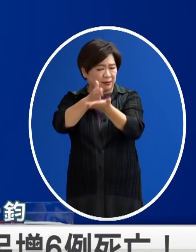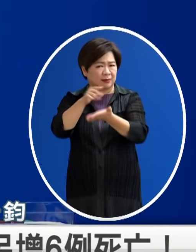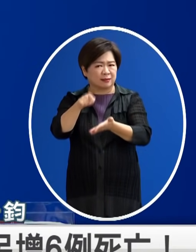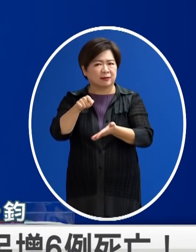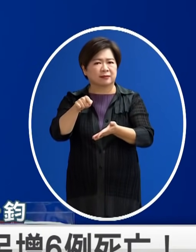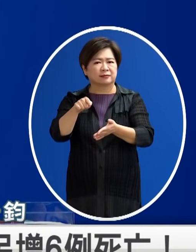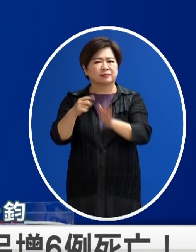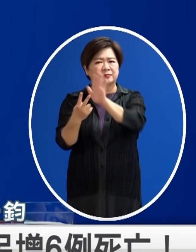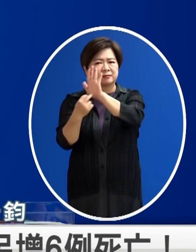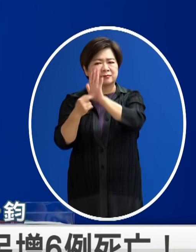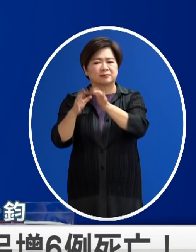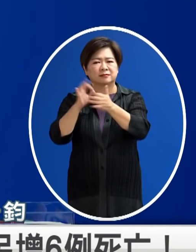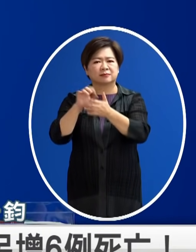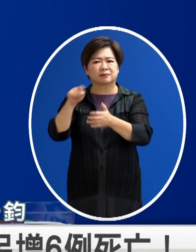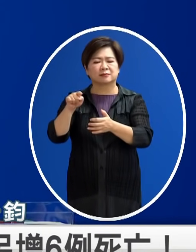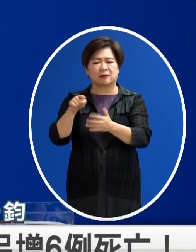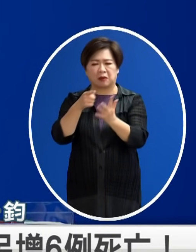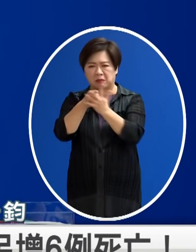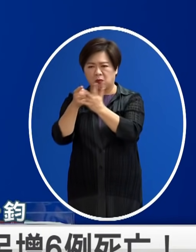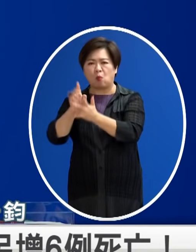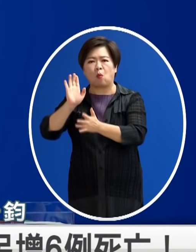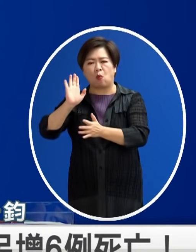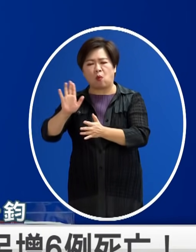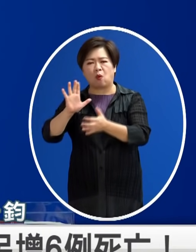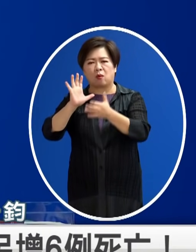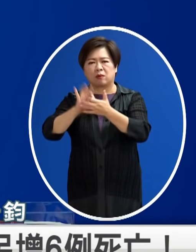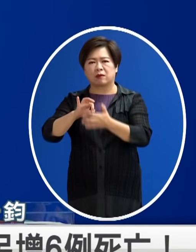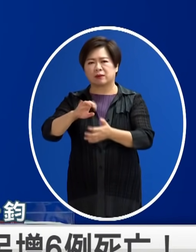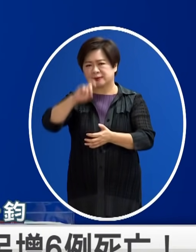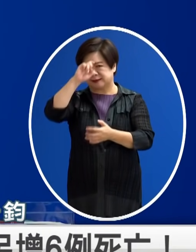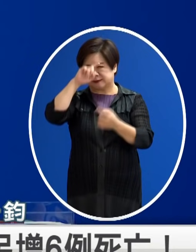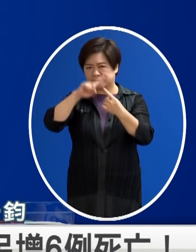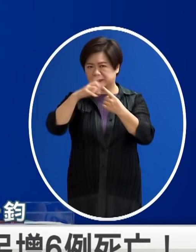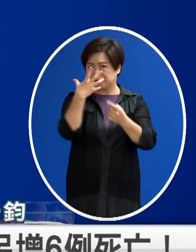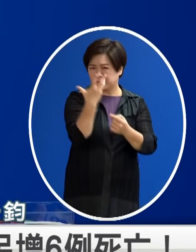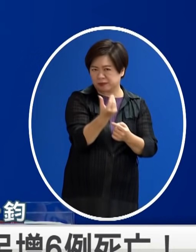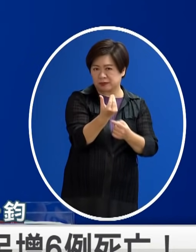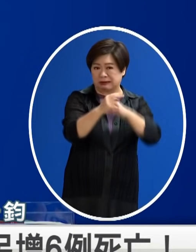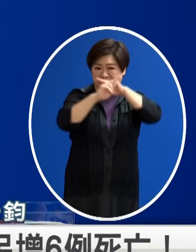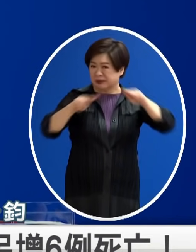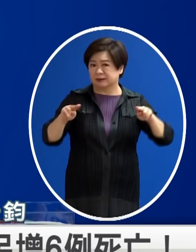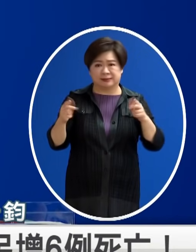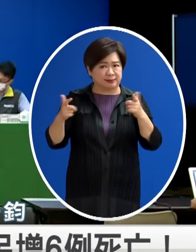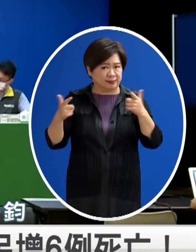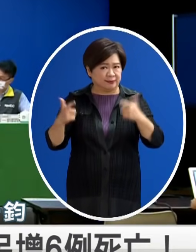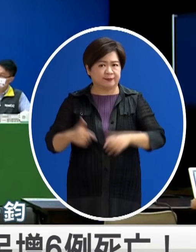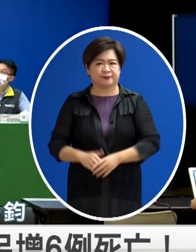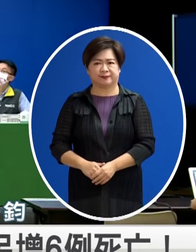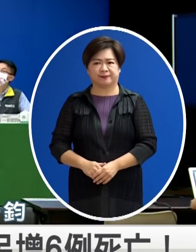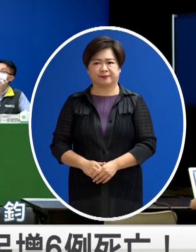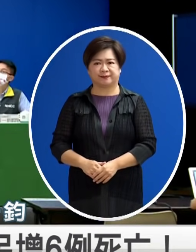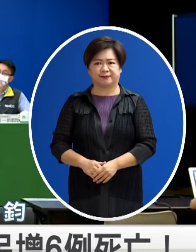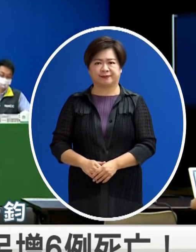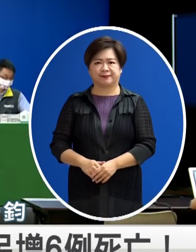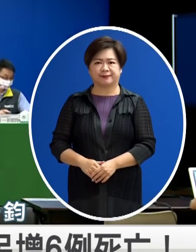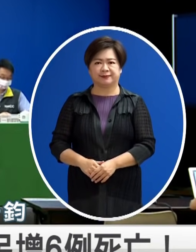是因为因有这个院内确诊的事件而采取的一些必要的动作，并不是封院。